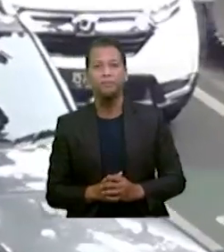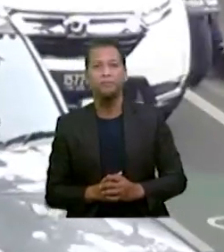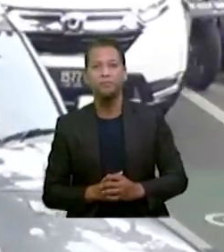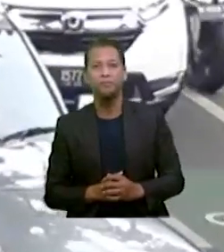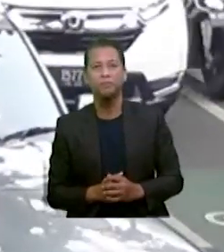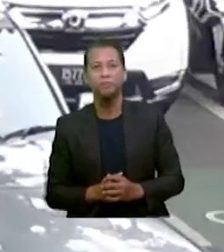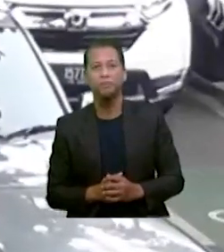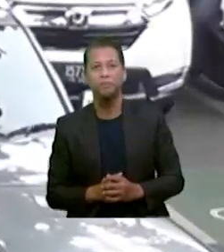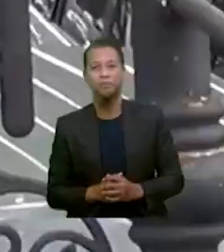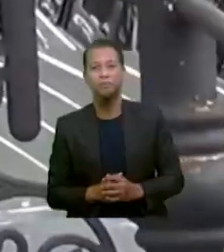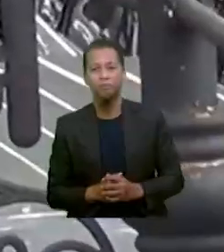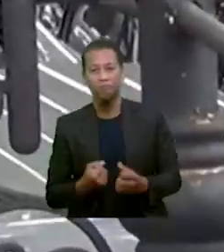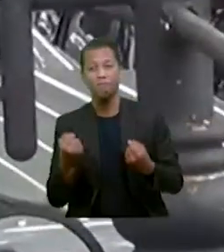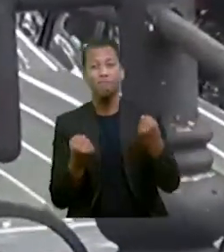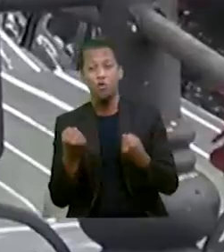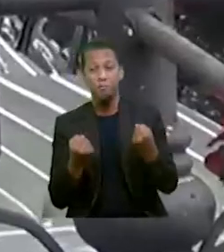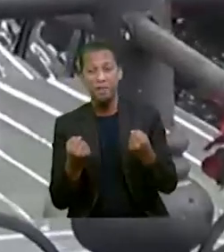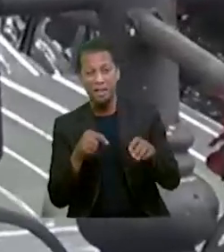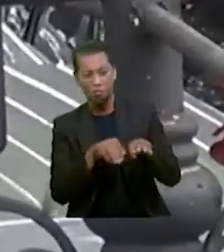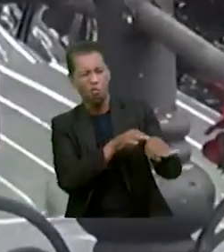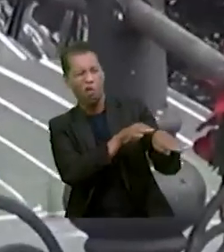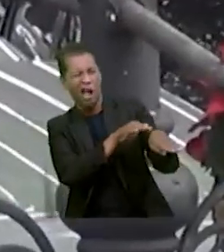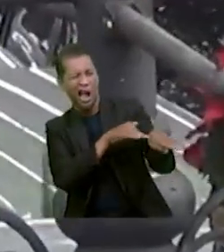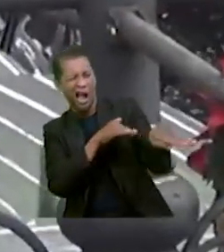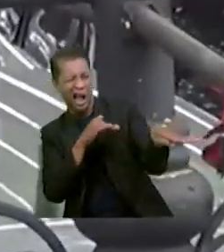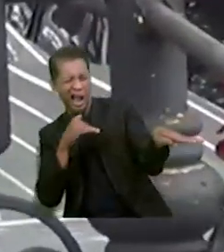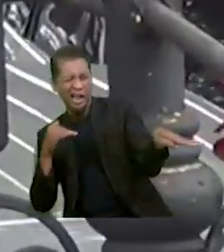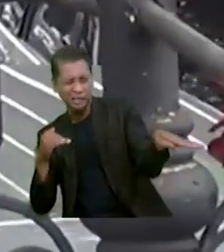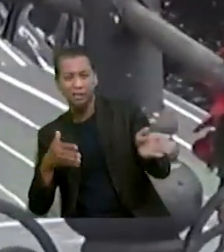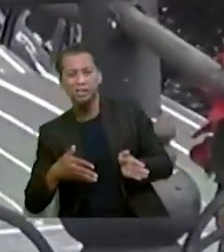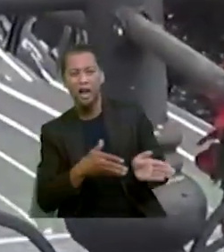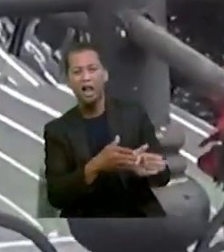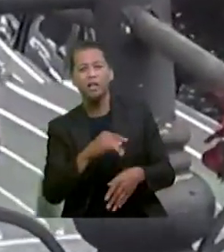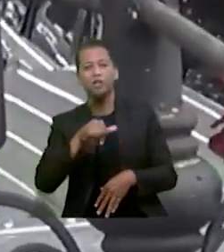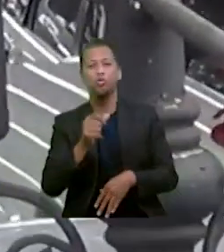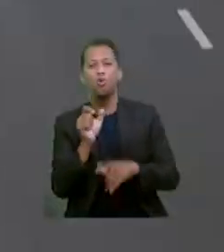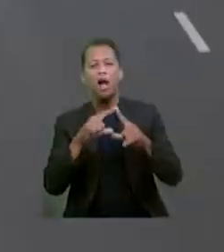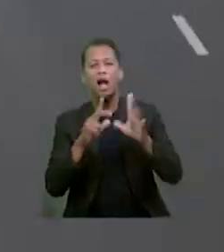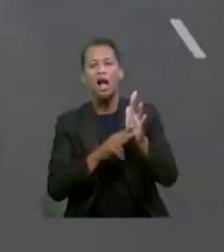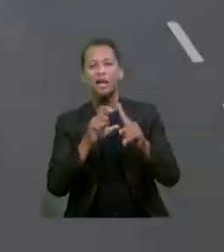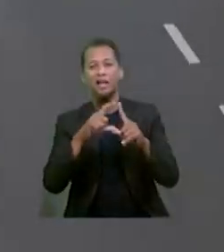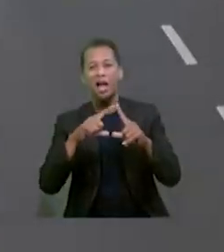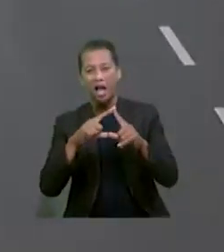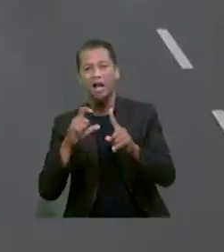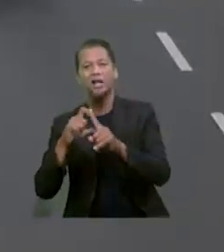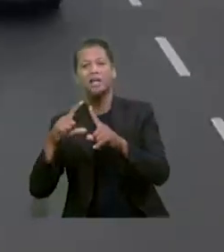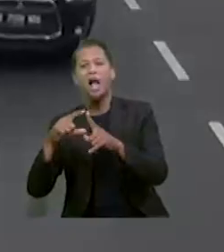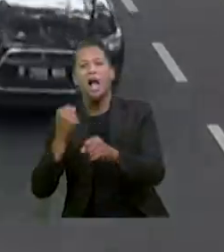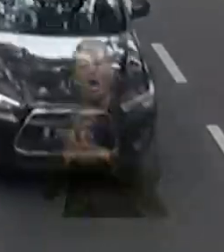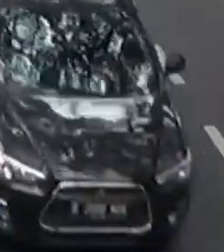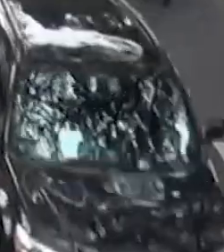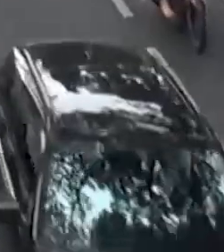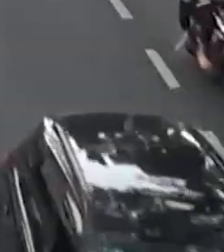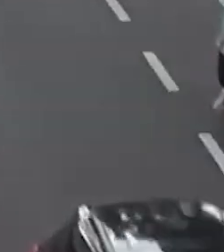Ratusan kendaraan memadati Jalan Juanda Dago, Kota Bandung, Jawa Barat, Sabtu pagi. Kendaraan yang terjebak kemacetan didominasi